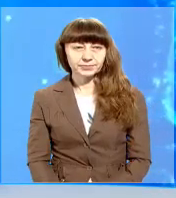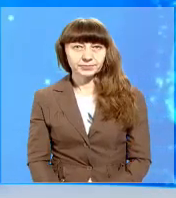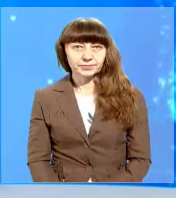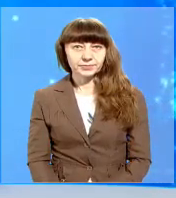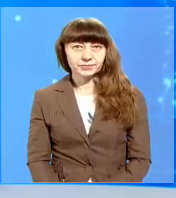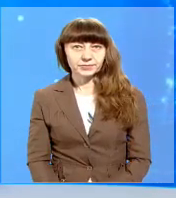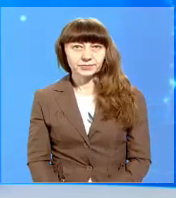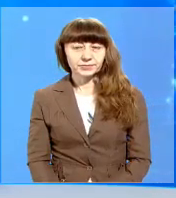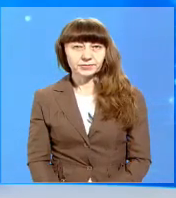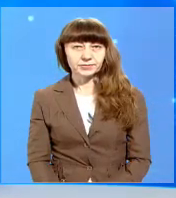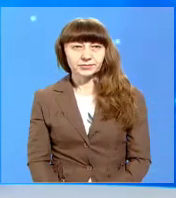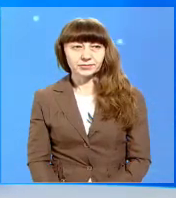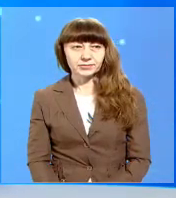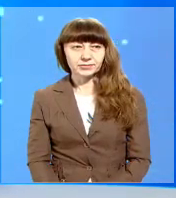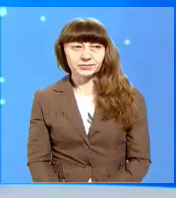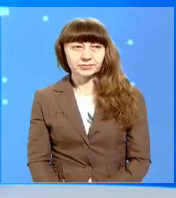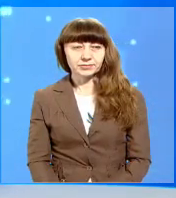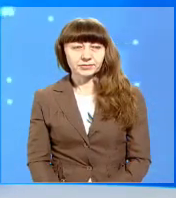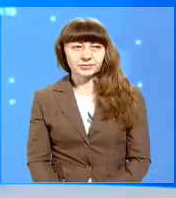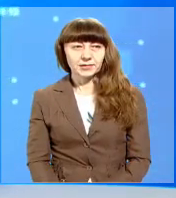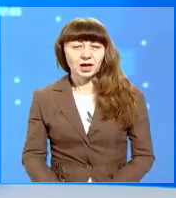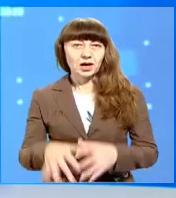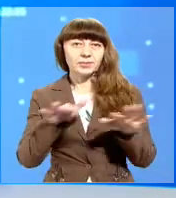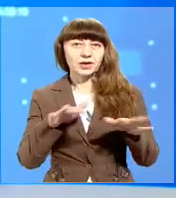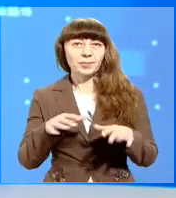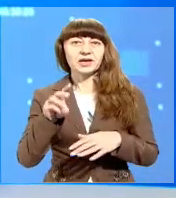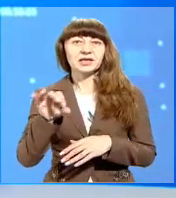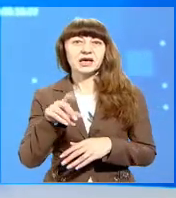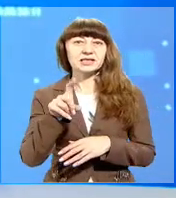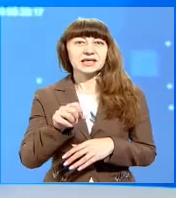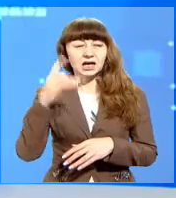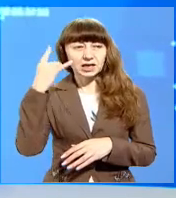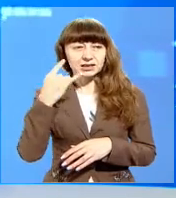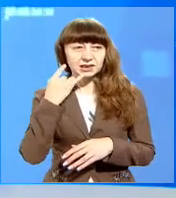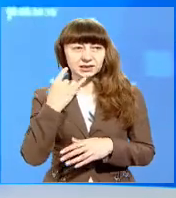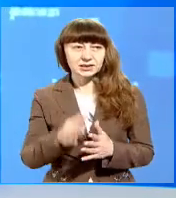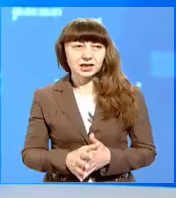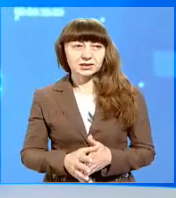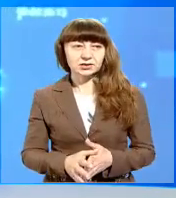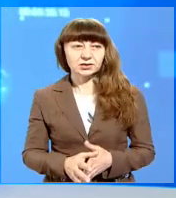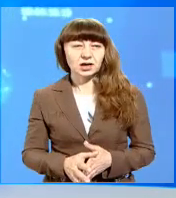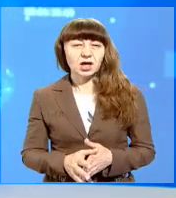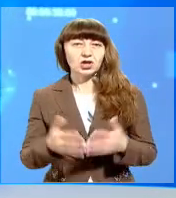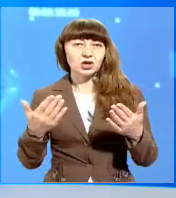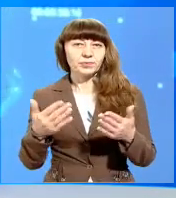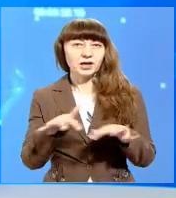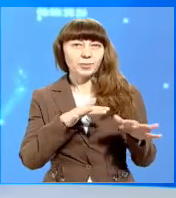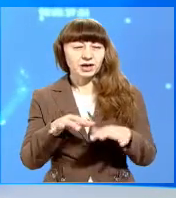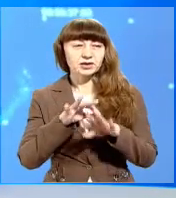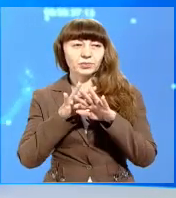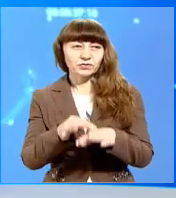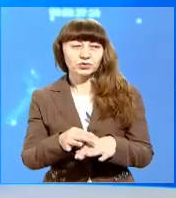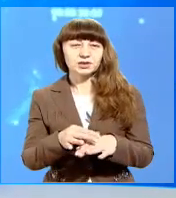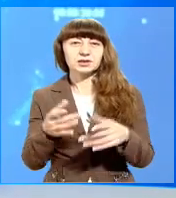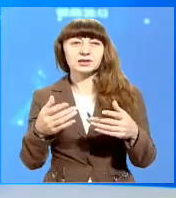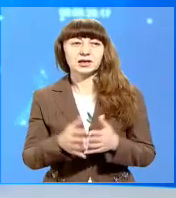Қостанай ауданының Майкөл ауылдық округінде Таза Қазақстан бағдарламасы аясында таза қайын тоғайы экологиялық акциясы ұйымдастырылды.